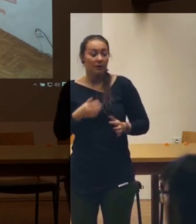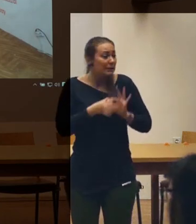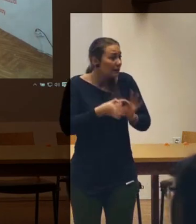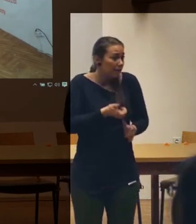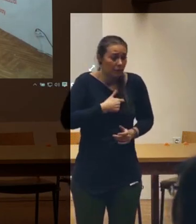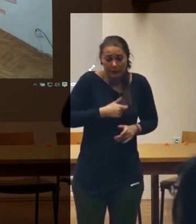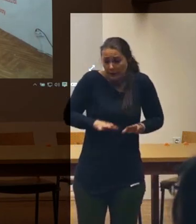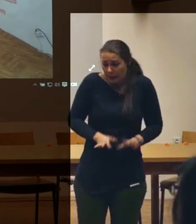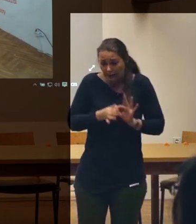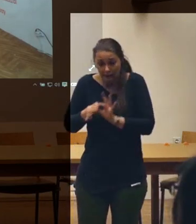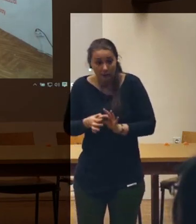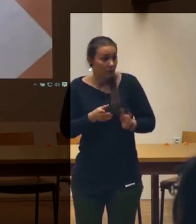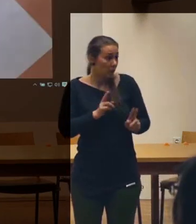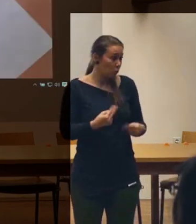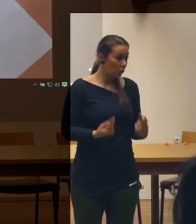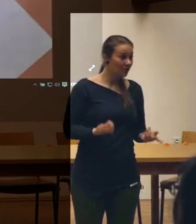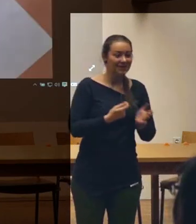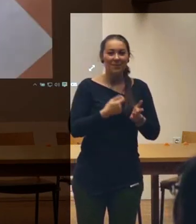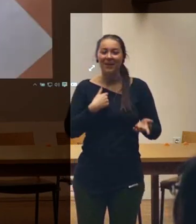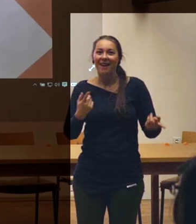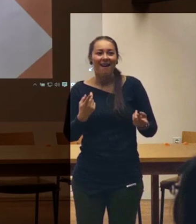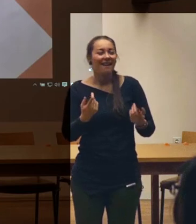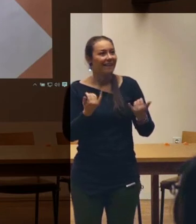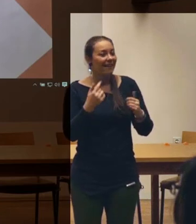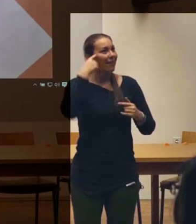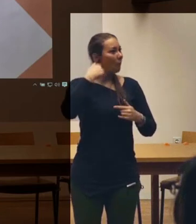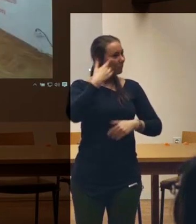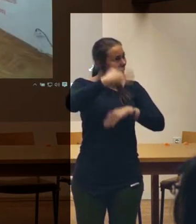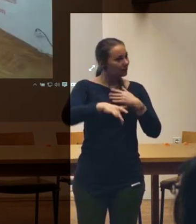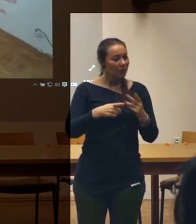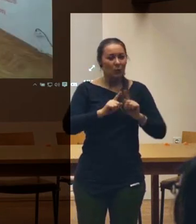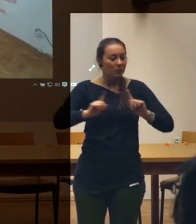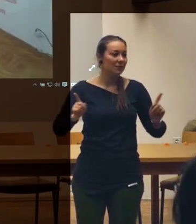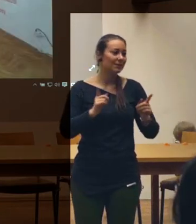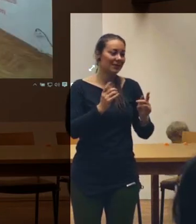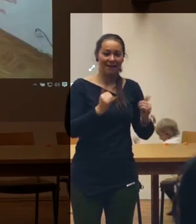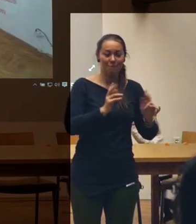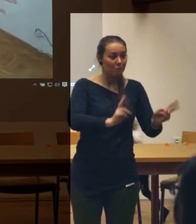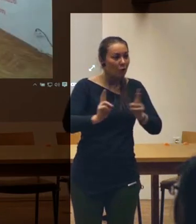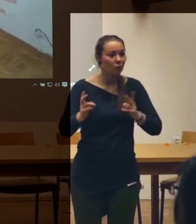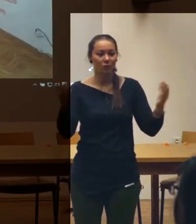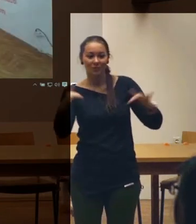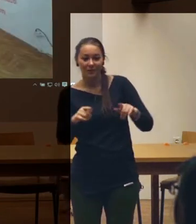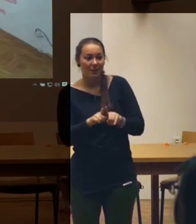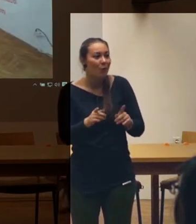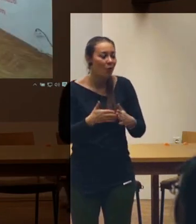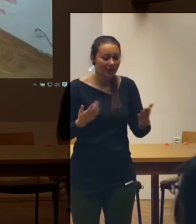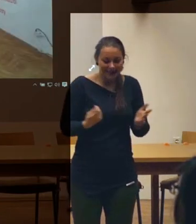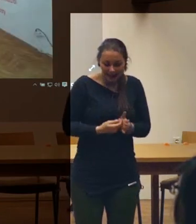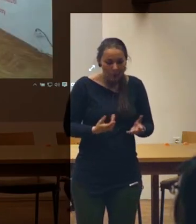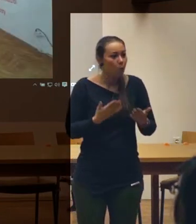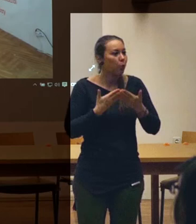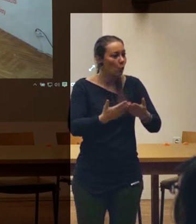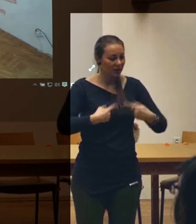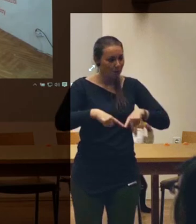vlastne nechali sedenie aj rôzne typy, akoby rôzne typy sedacích pomôcok na toho